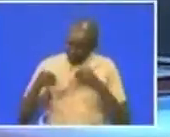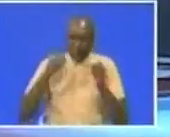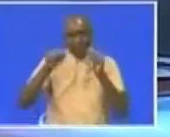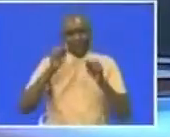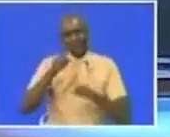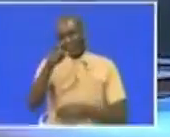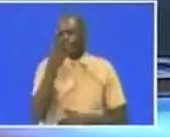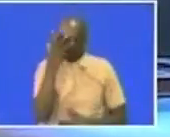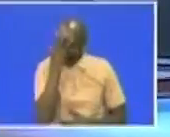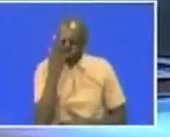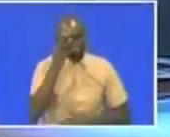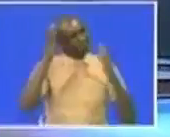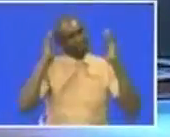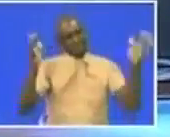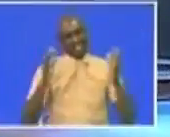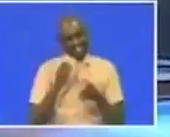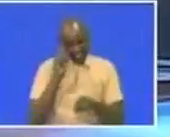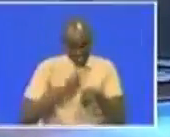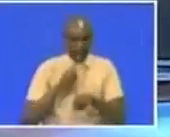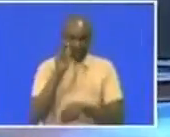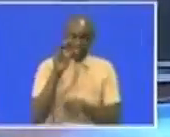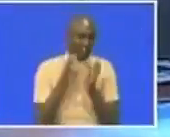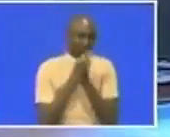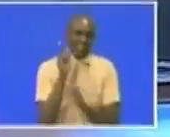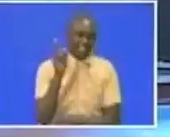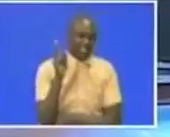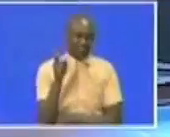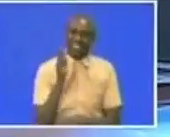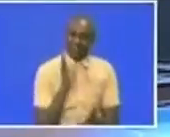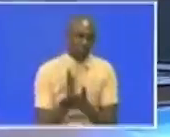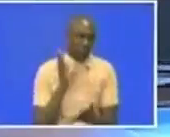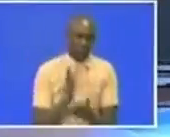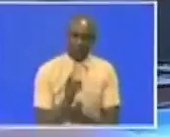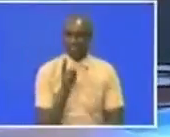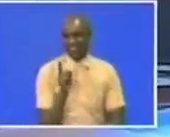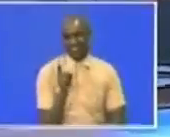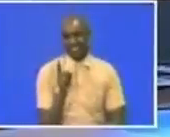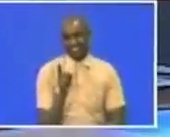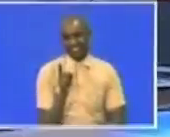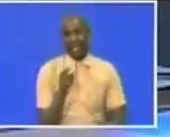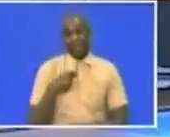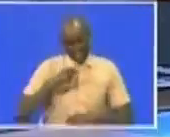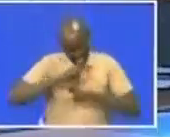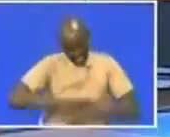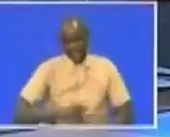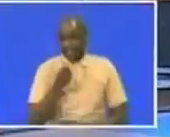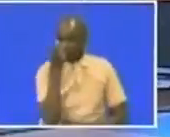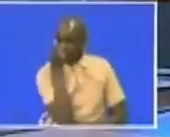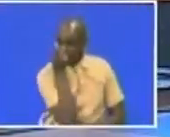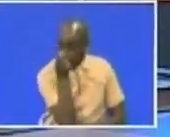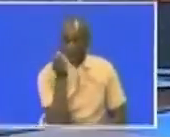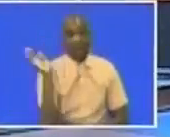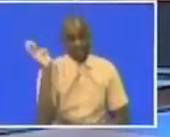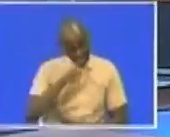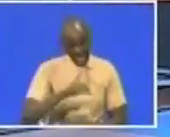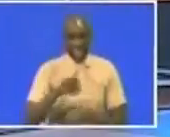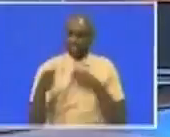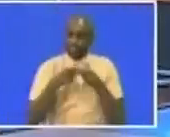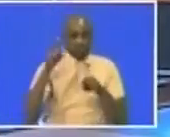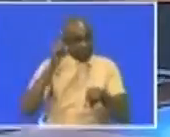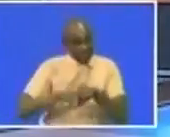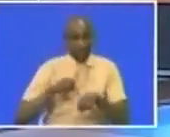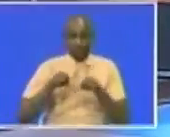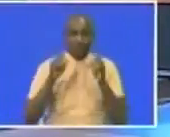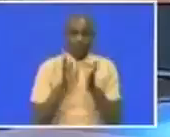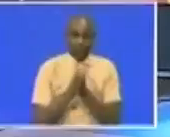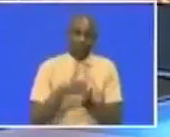aibu, haswa baada ya kuona taarifa ya Victor iliyoandaliwa na Loft Matambo. Mtazamaji, napumzika kidogo, tarajia katika muda usio